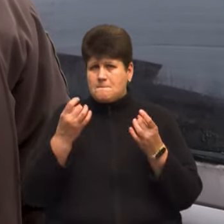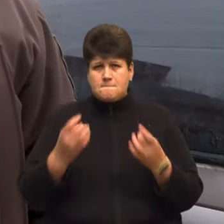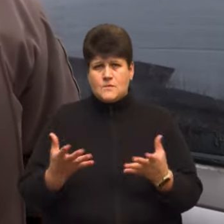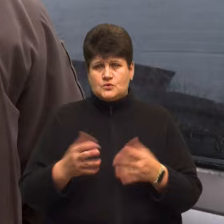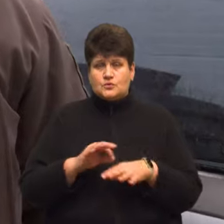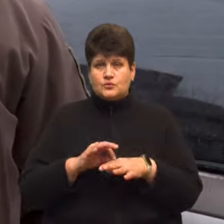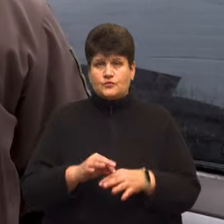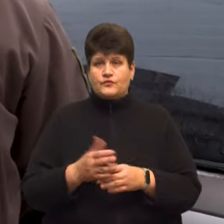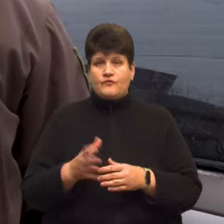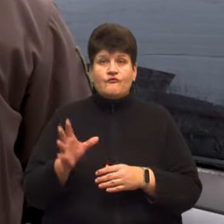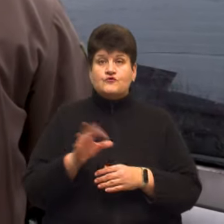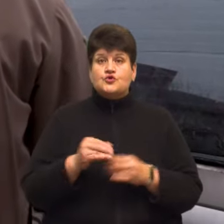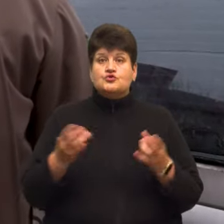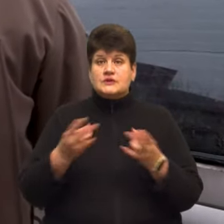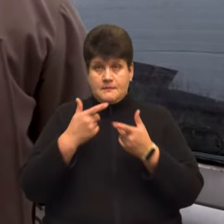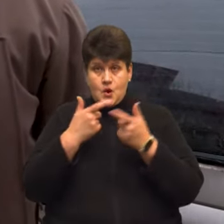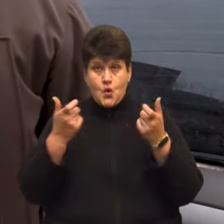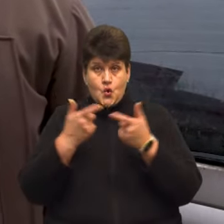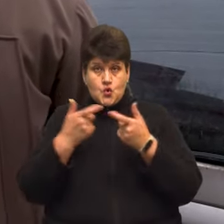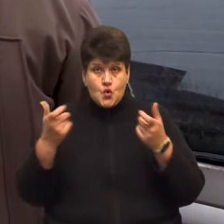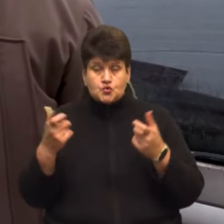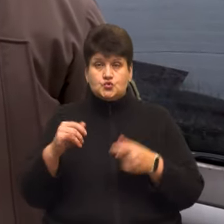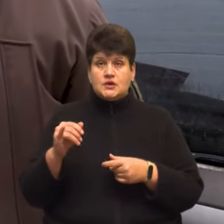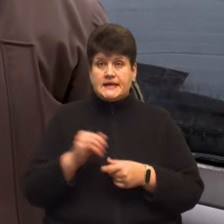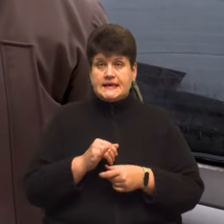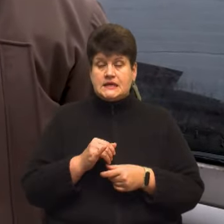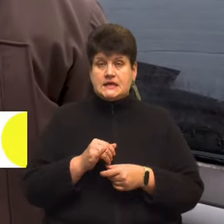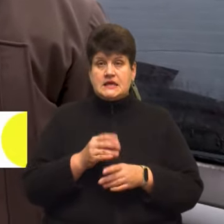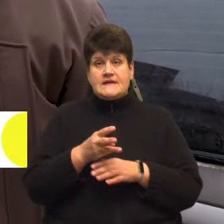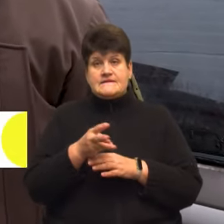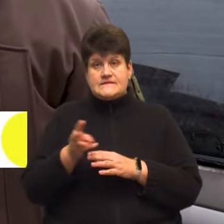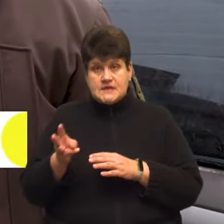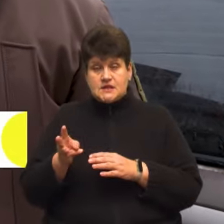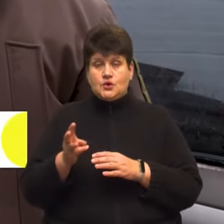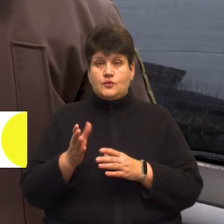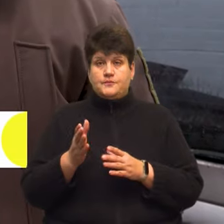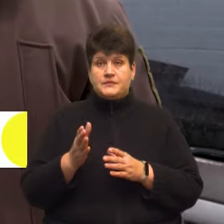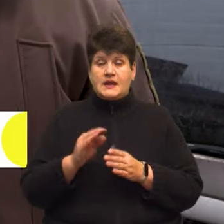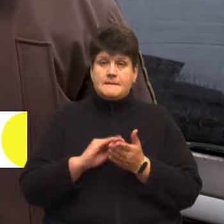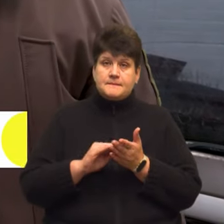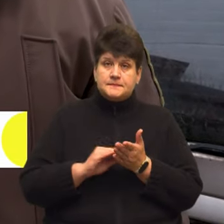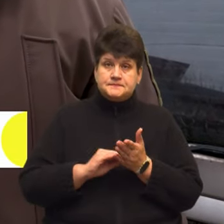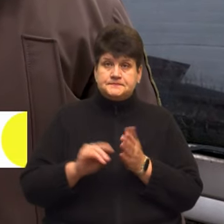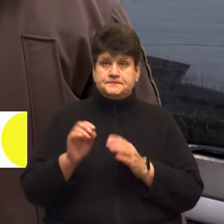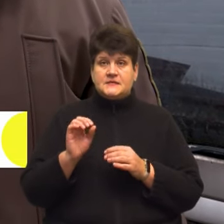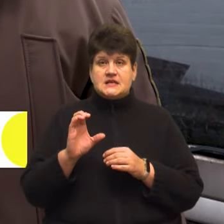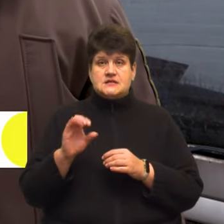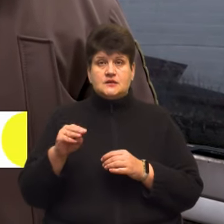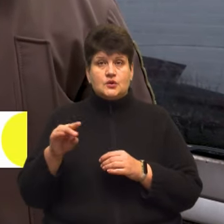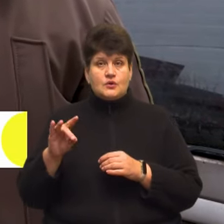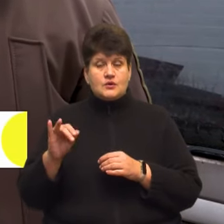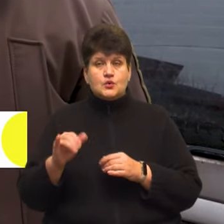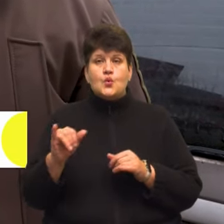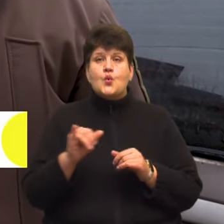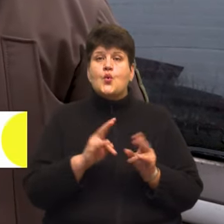все все що треба Оголошую і відеосторіси і письмові сторіси кому треба куда